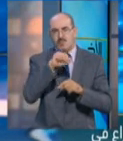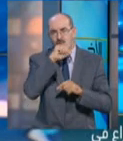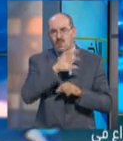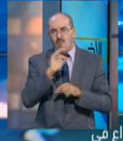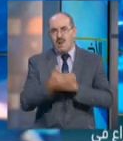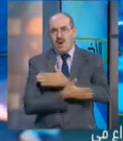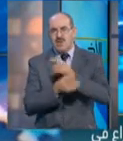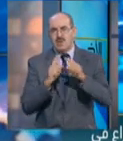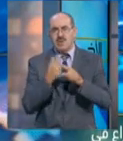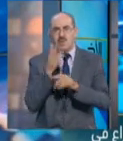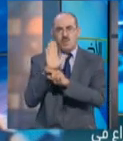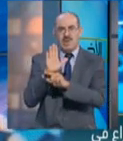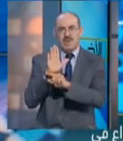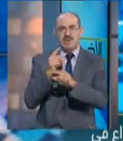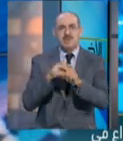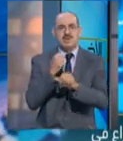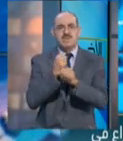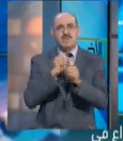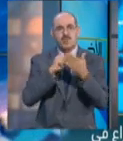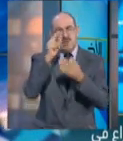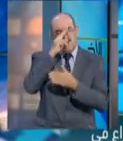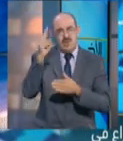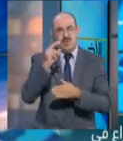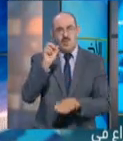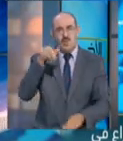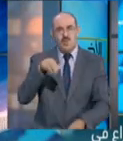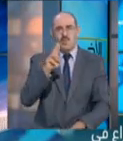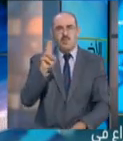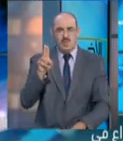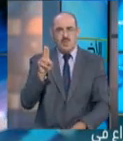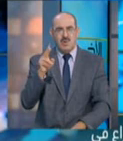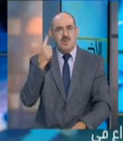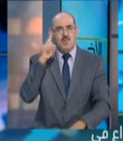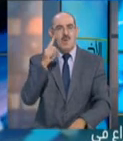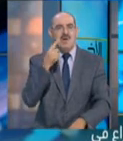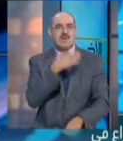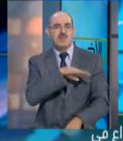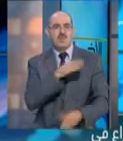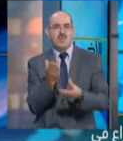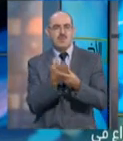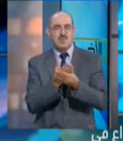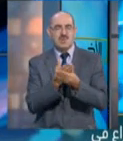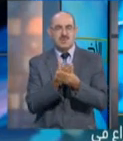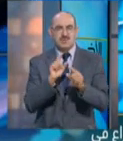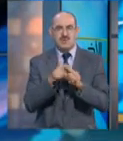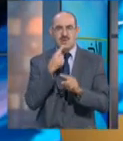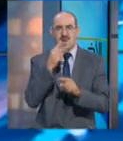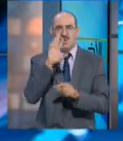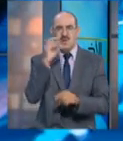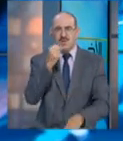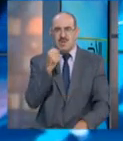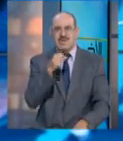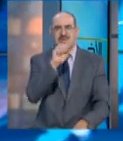كامل المبعوث الشخصي للأمين العام للأمم المتحدة للصحراء الغربية ستيفان ديمستورا